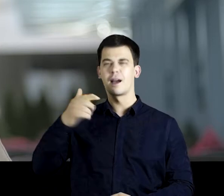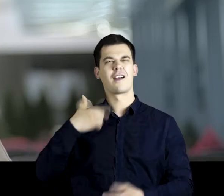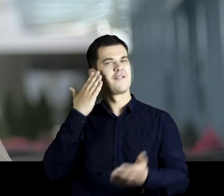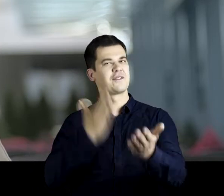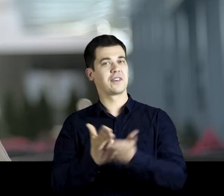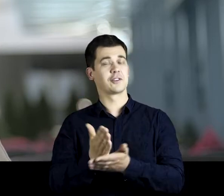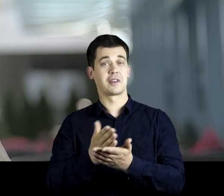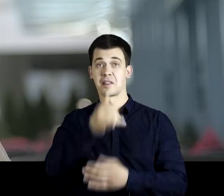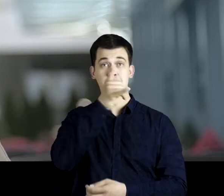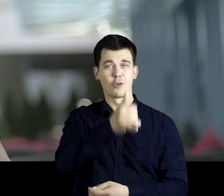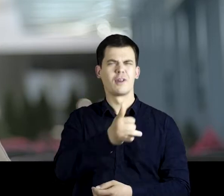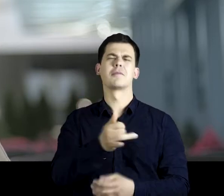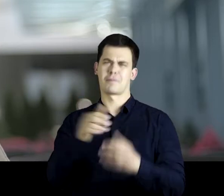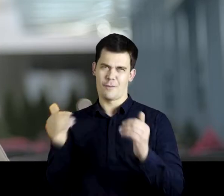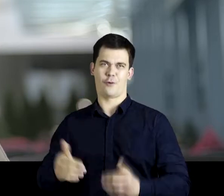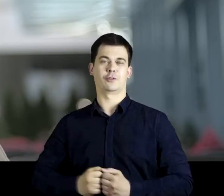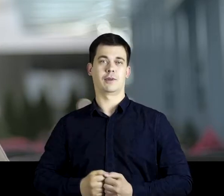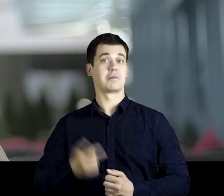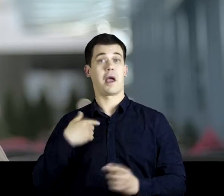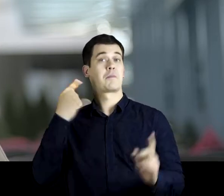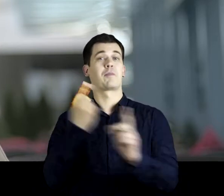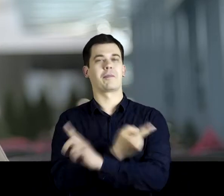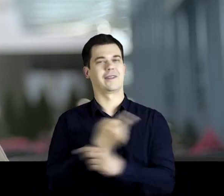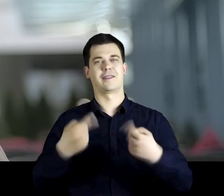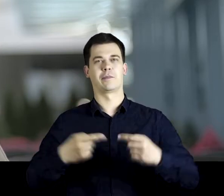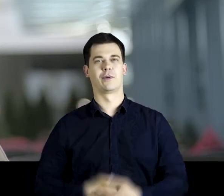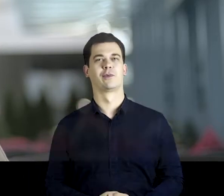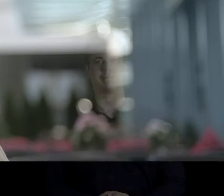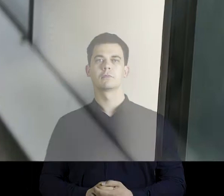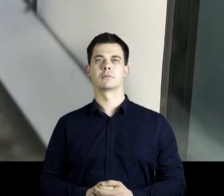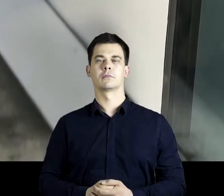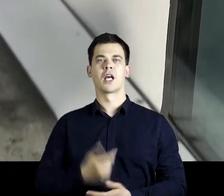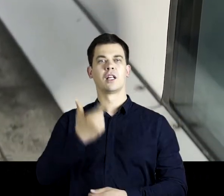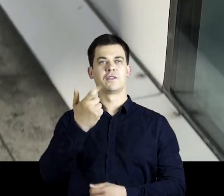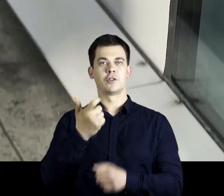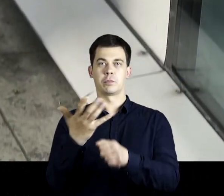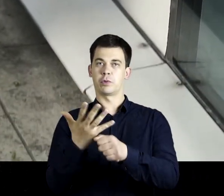Od dziecka wierzyłam, że niemożliwe bywa możliwe. Nie myliłam się.